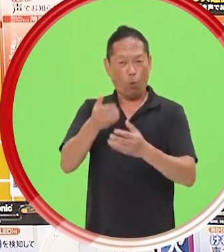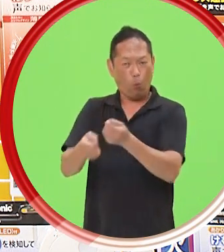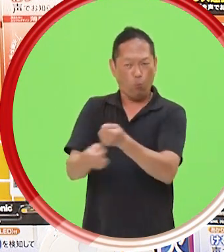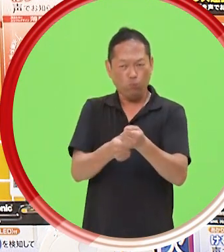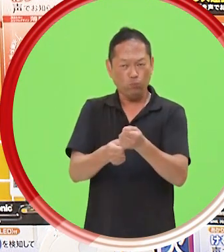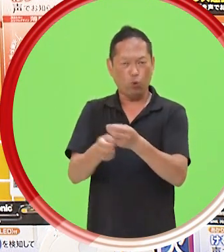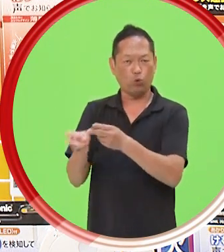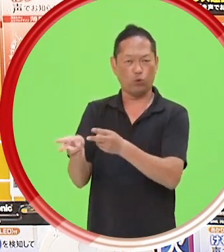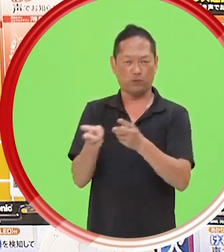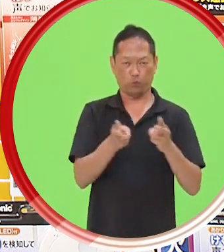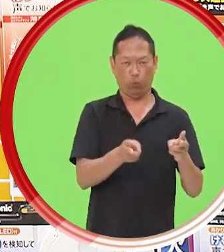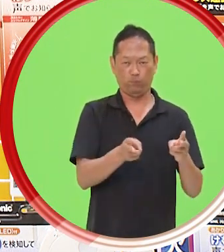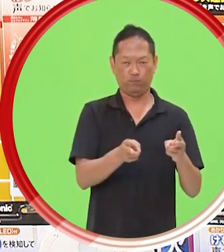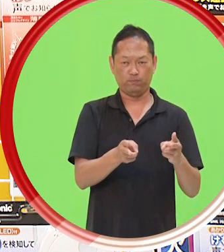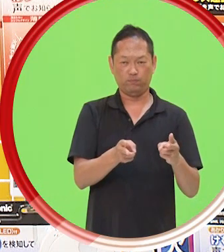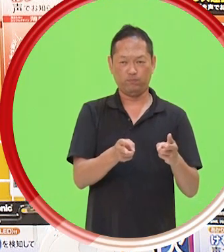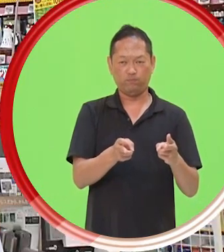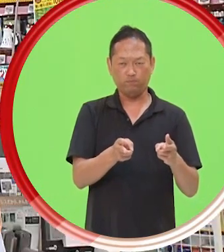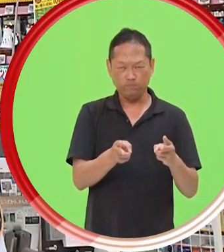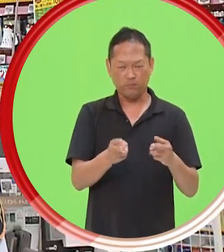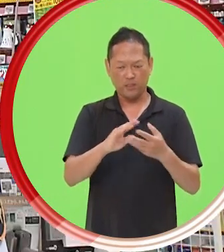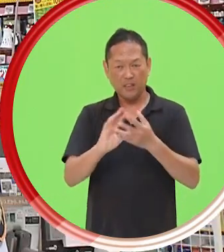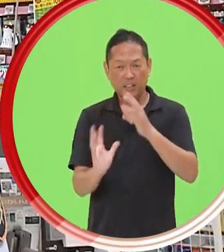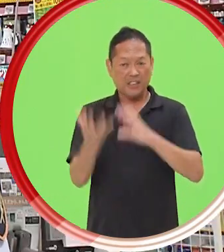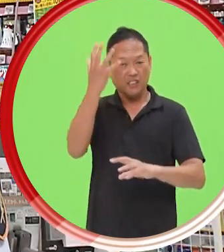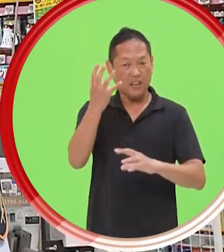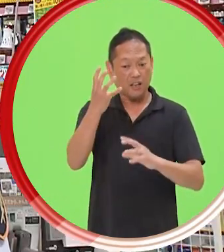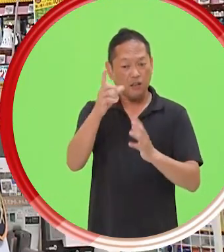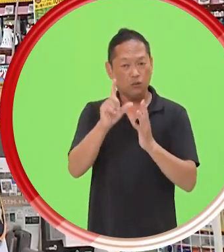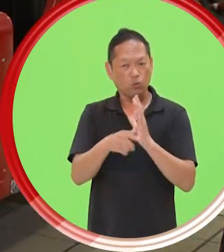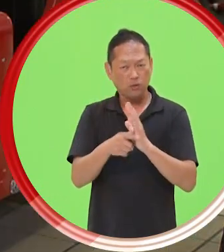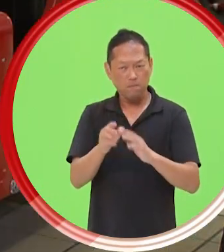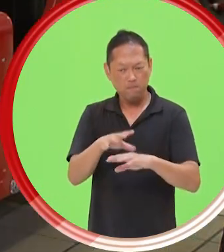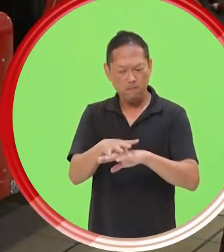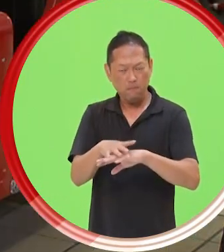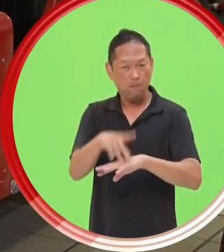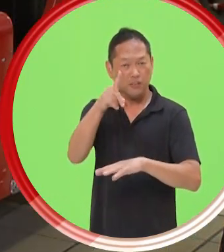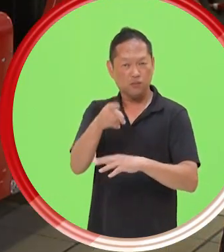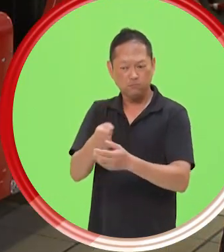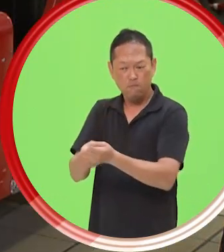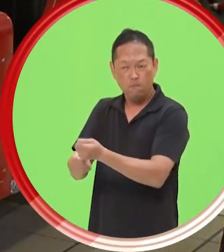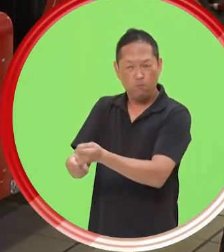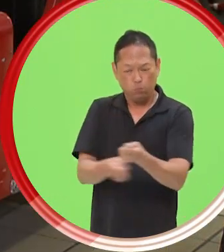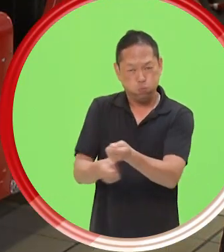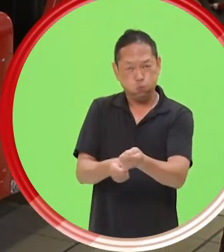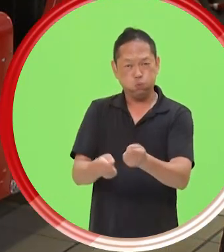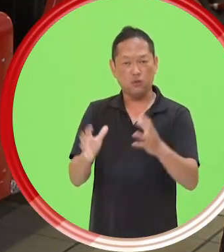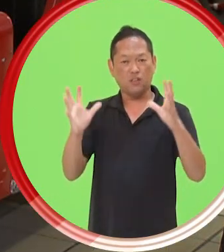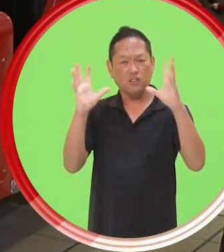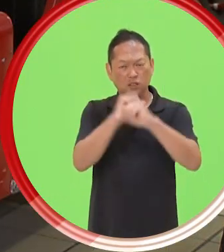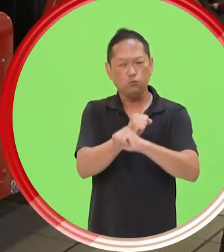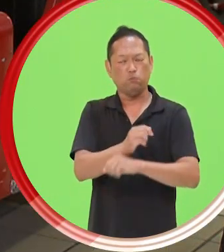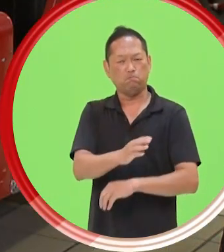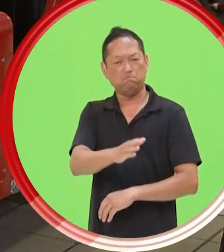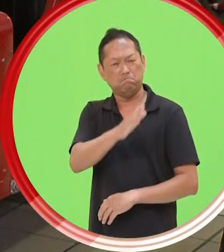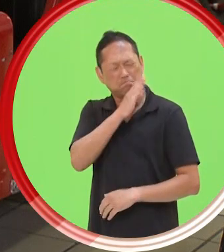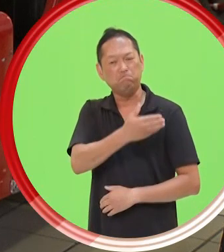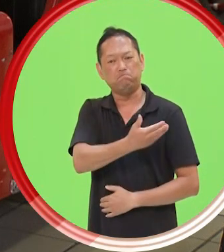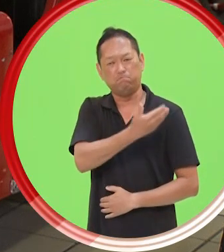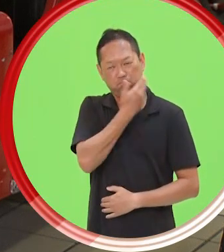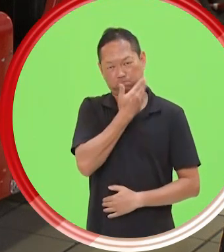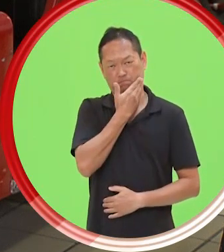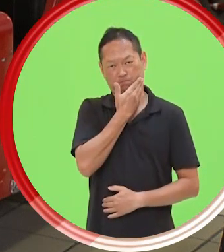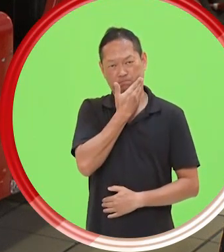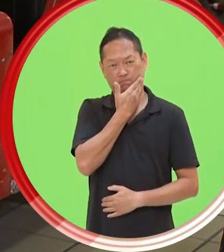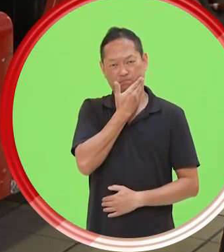宅用消火器を用意しましょう。 火災が発生した時に消火器で初期消火を行うことは、被害を最小限